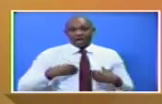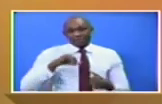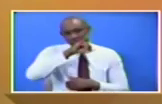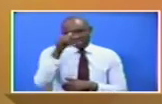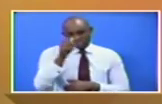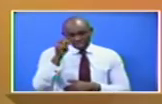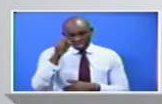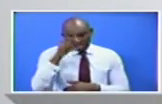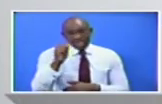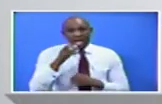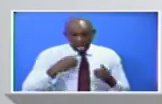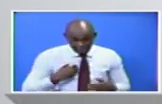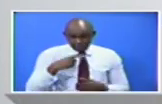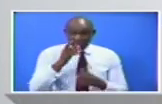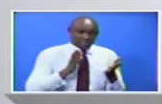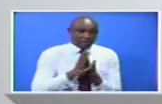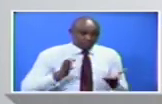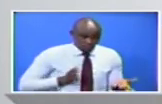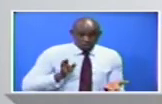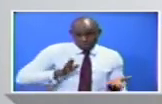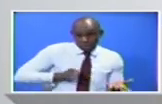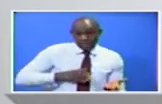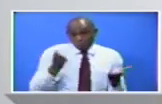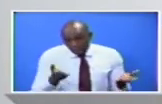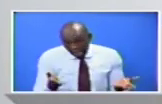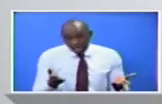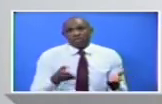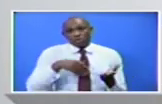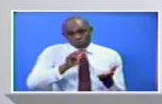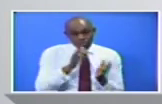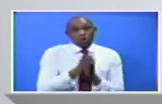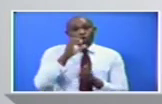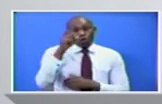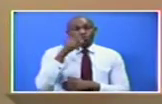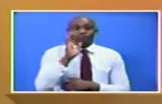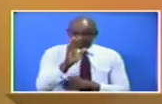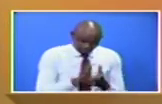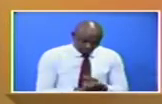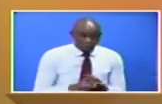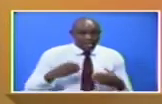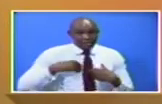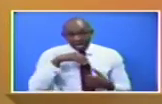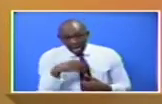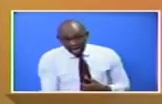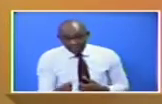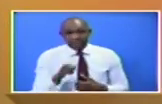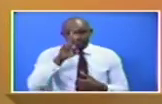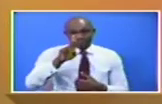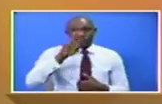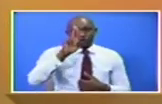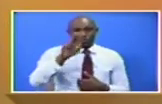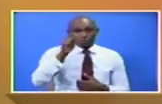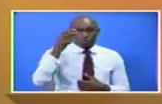Jane Wanjiru ambaye anatetea haki za wanawake kupitia muungano wa Kotu. Pia tuko naye Ruth Kakame